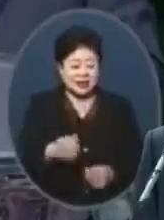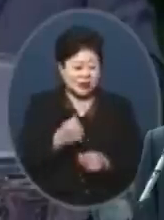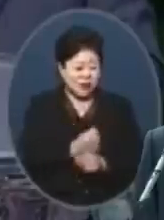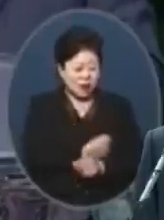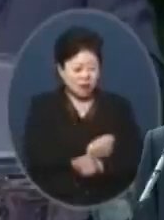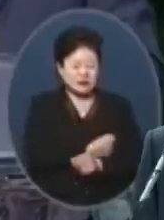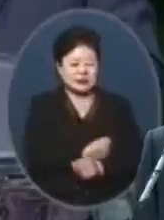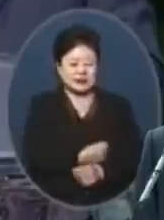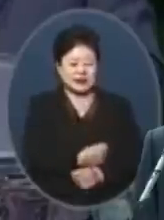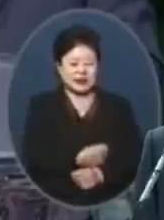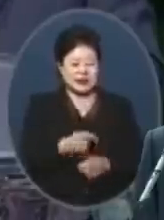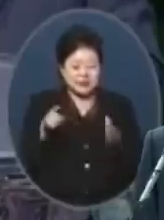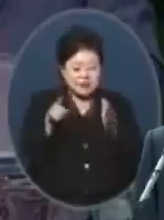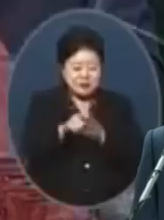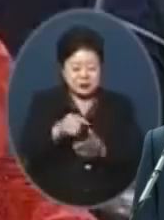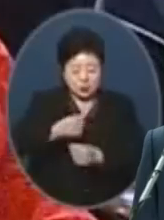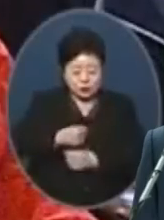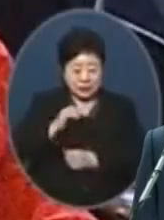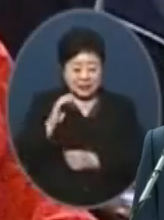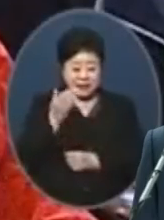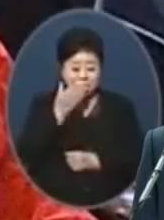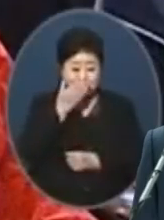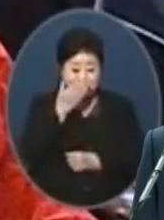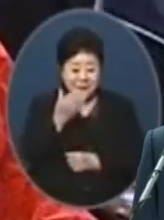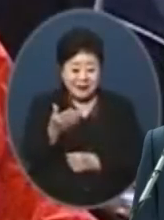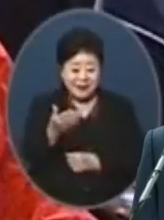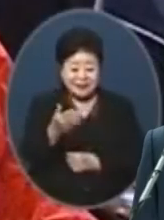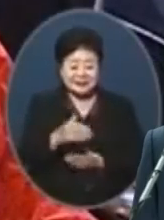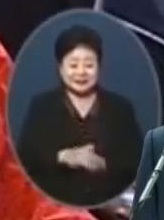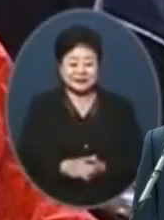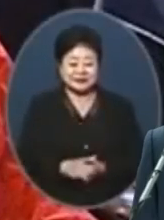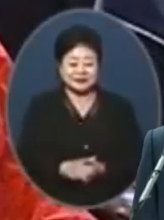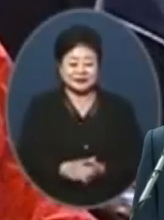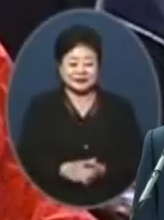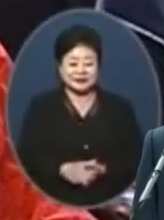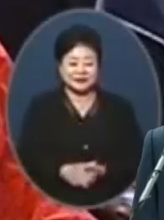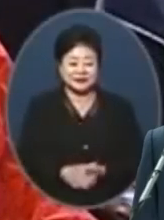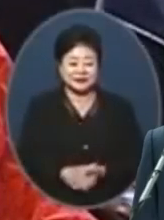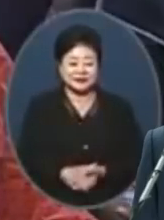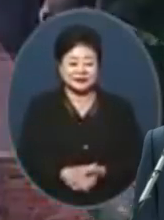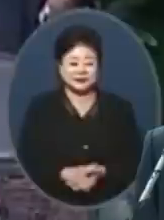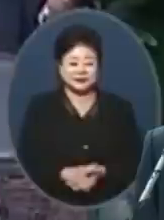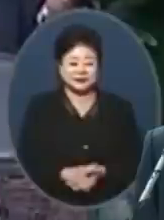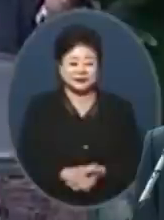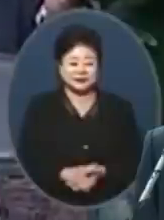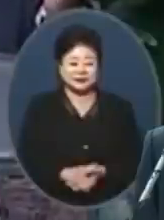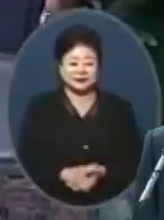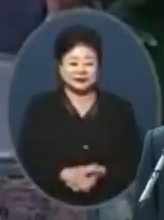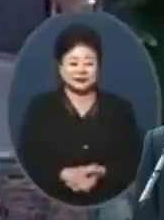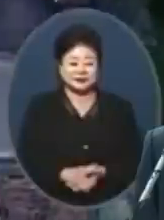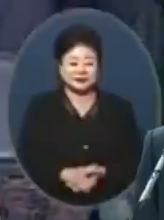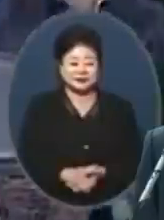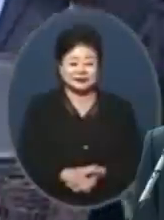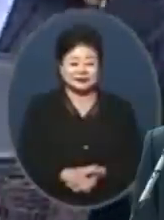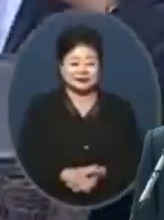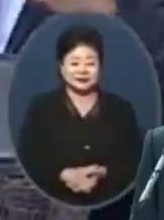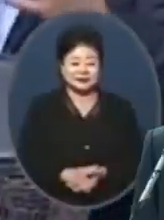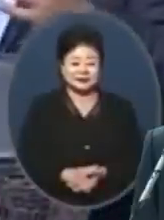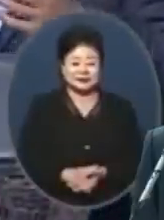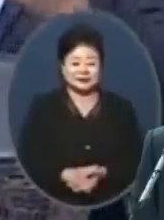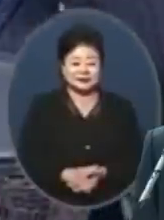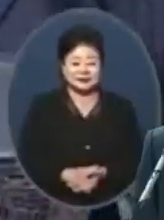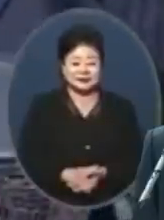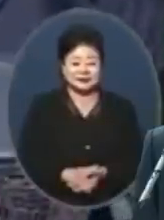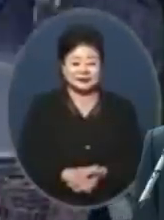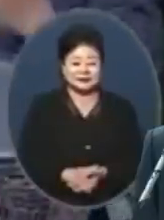큰 믿음의 용사가 될 수 있는 것입니다. If you tell your soul like David did and encourage your own